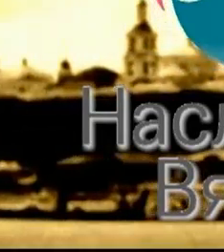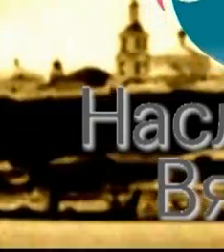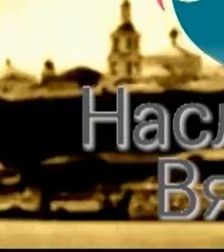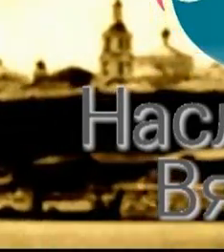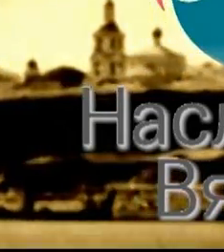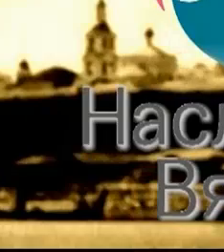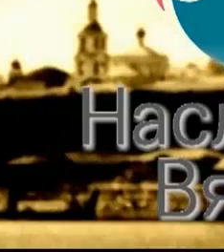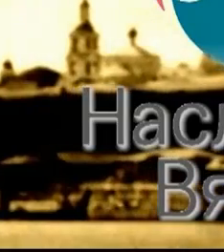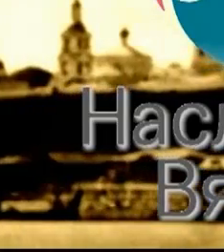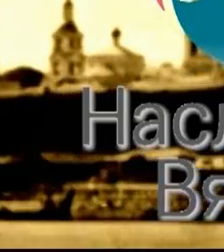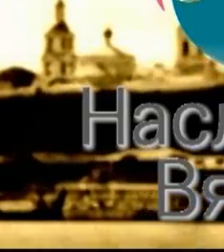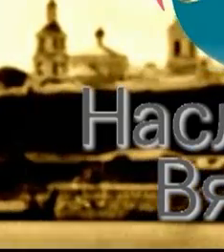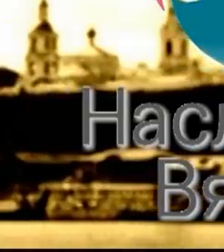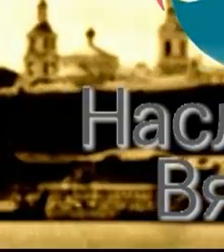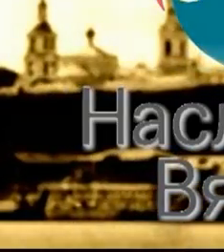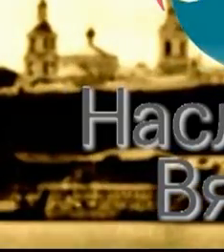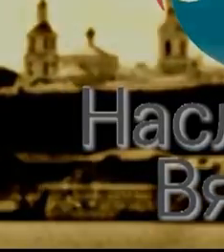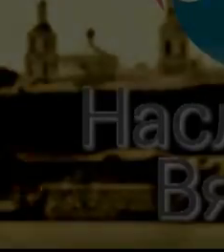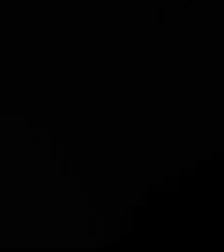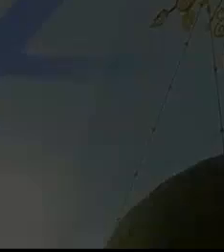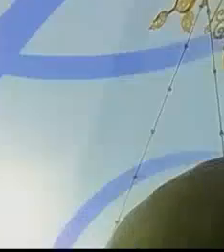Благотворительный фонд «Наследие Вятки» представляет.